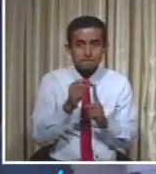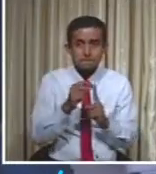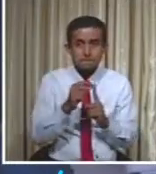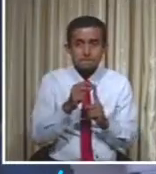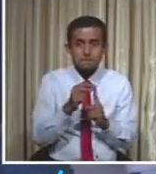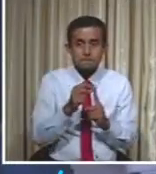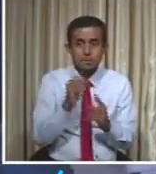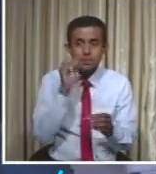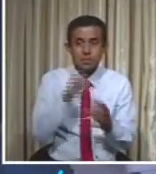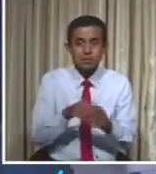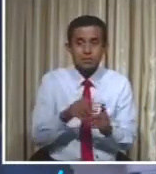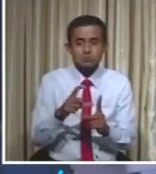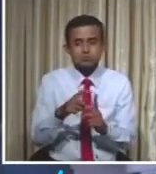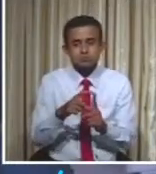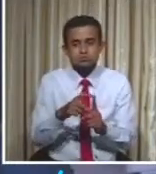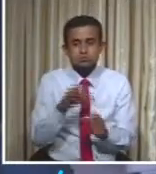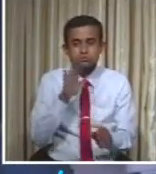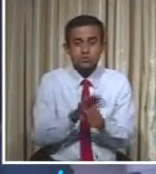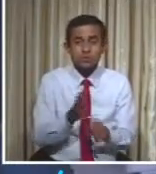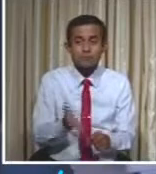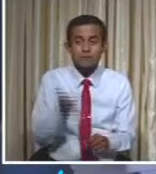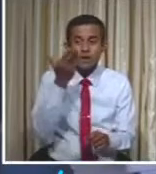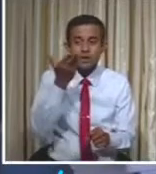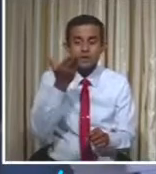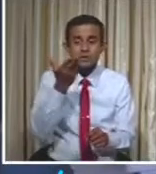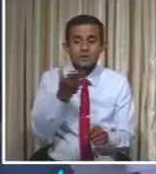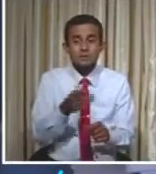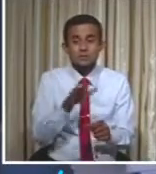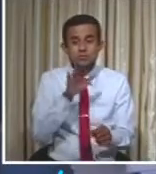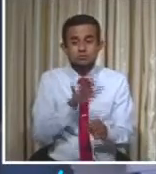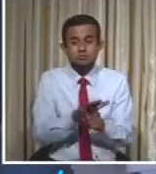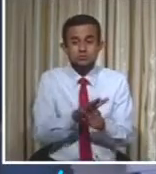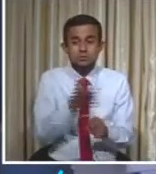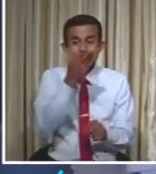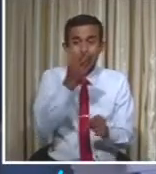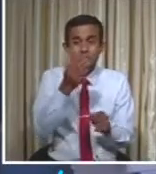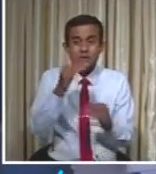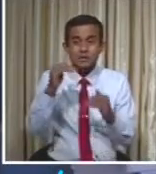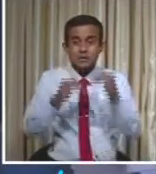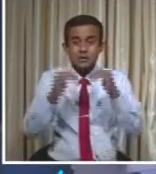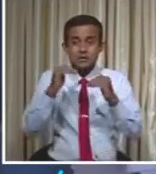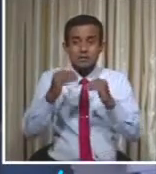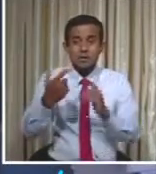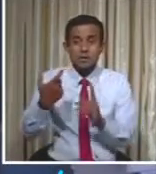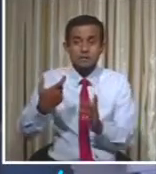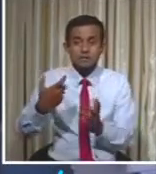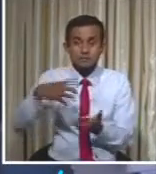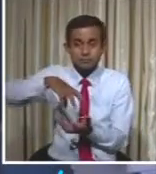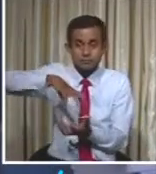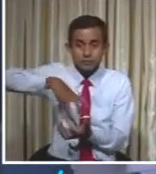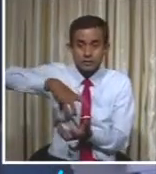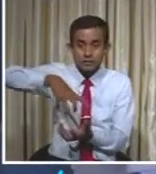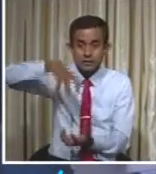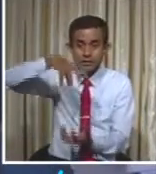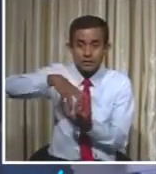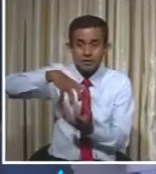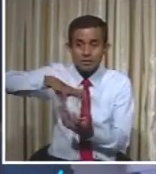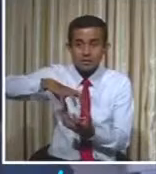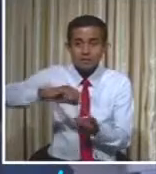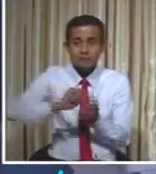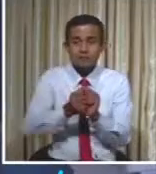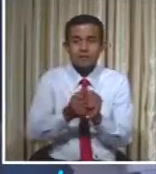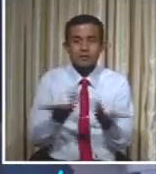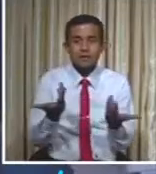කරාම පීඩනය වැඩි කියලා. ඒ පීඩනය වැඩිවීමට සාපේක්ෂව රෙගියුලේටරය වෙනස් කරාද? ඒ